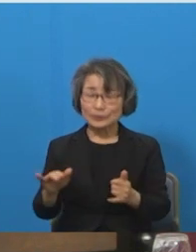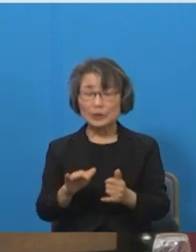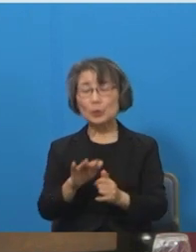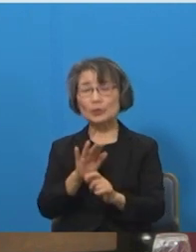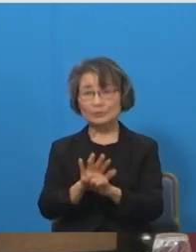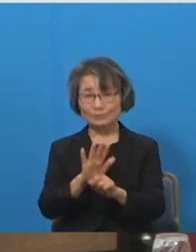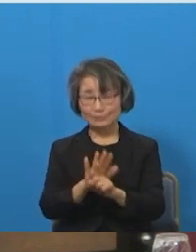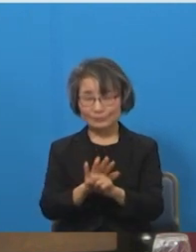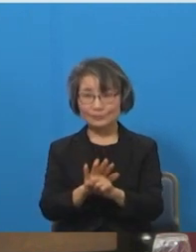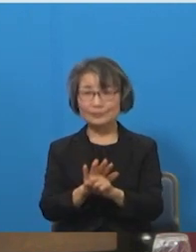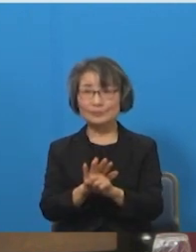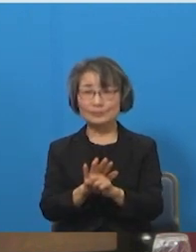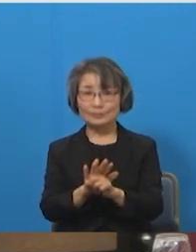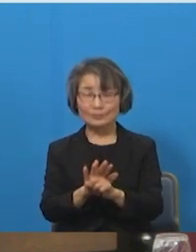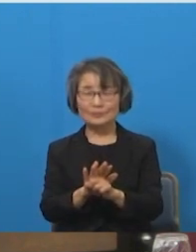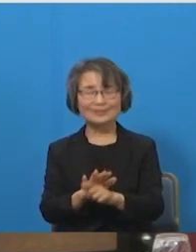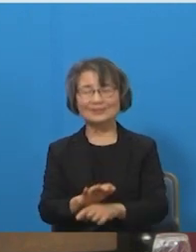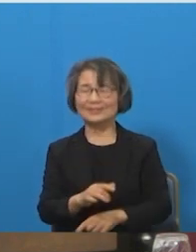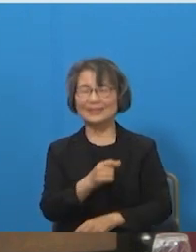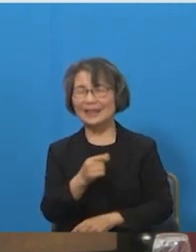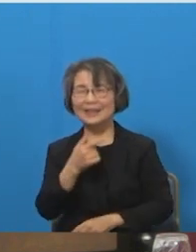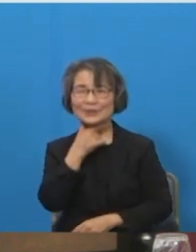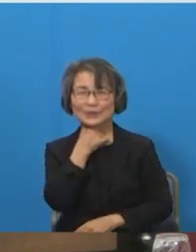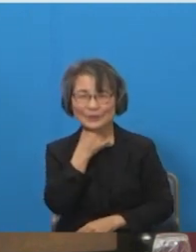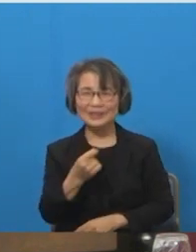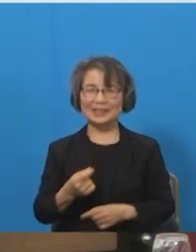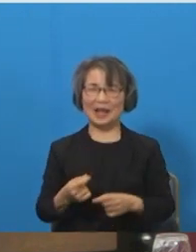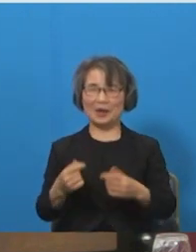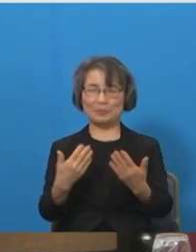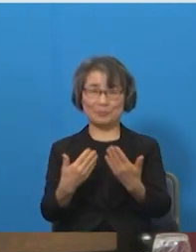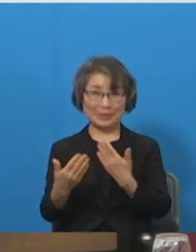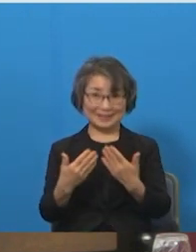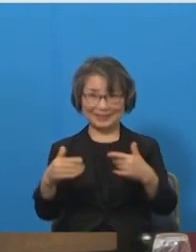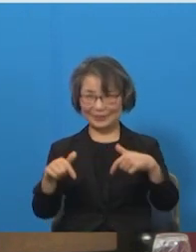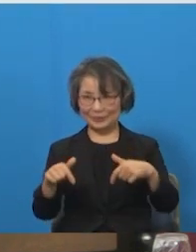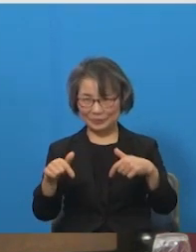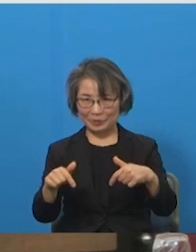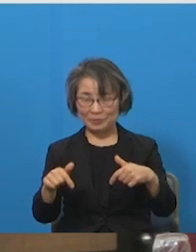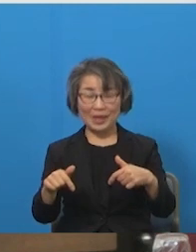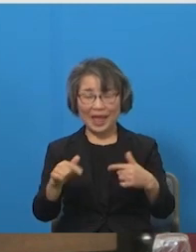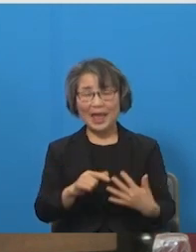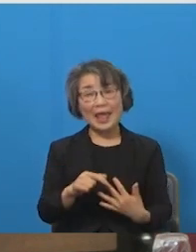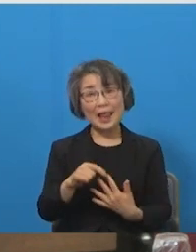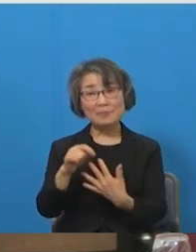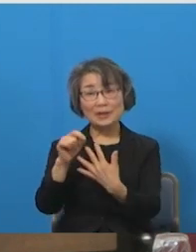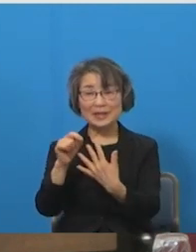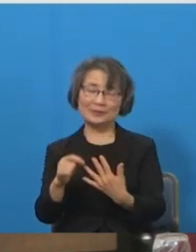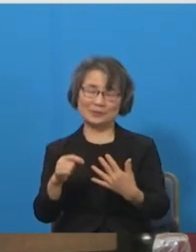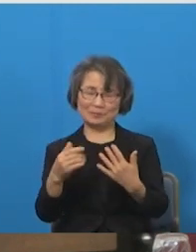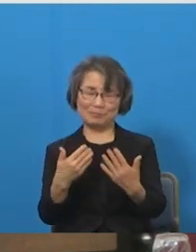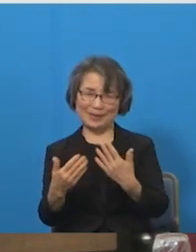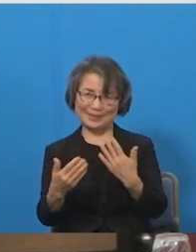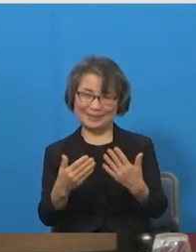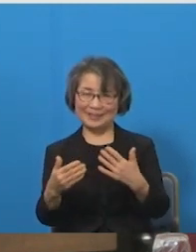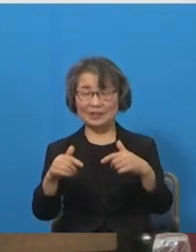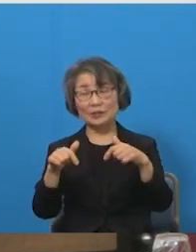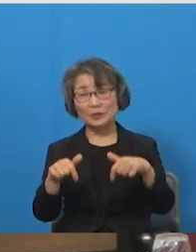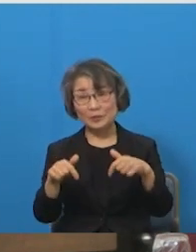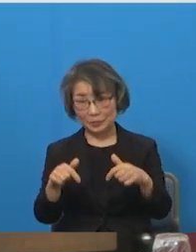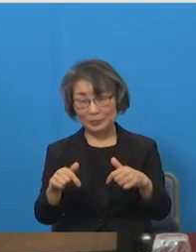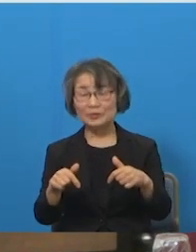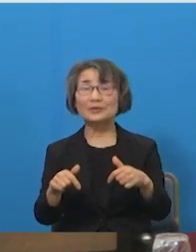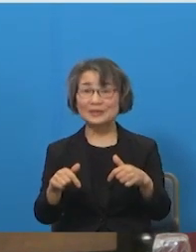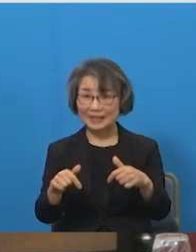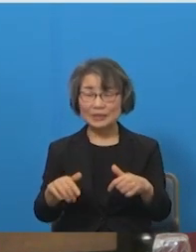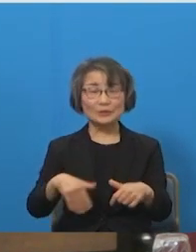ます。大好きな町京都を人々から選ばれる町とし、次の世代につないでいくため